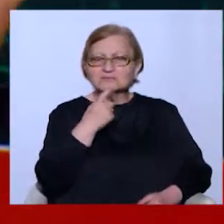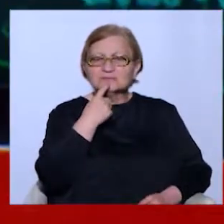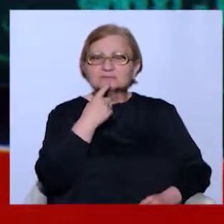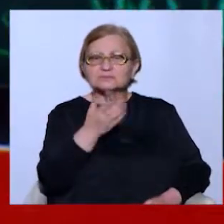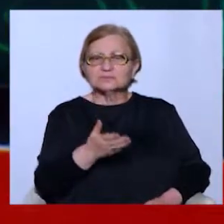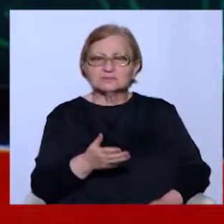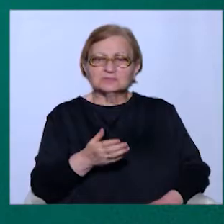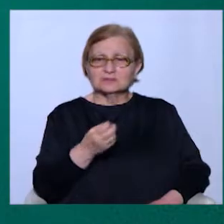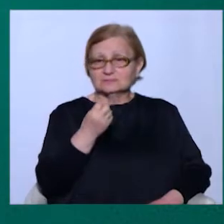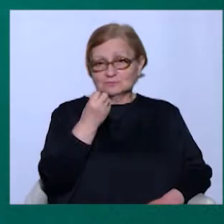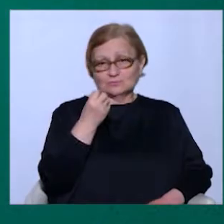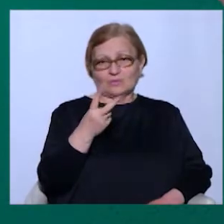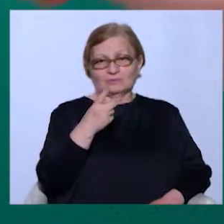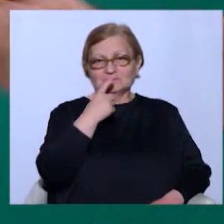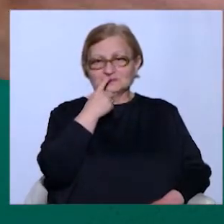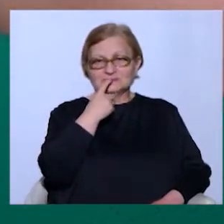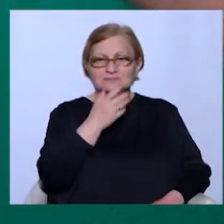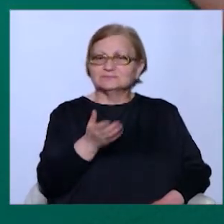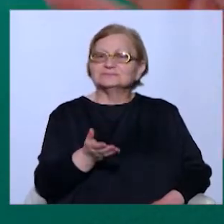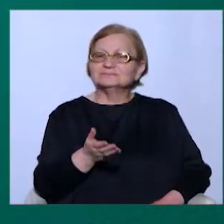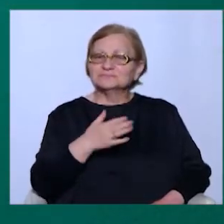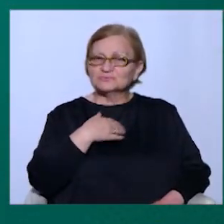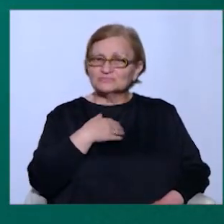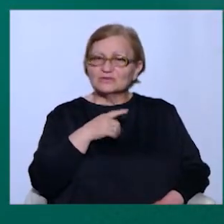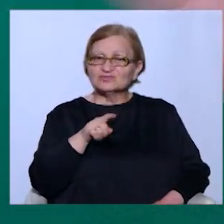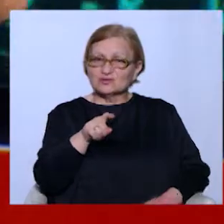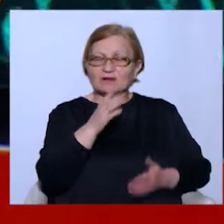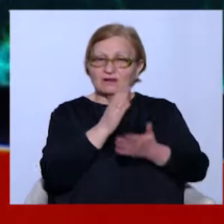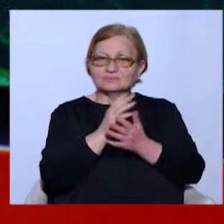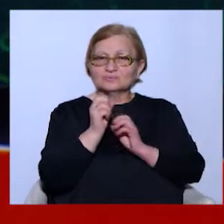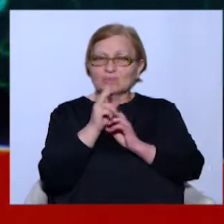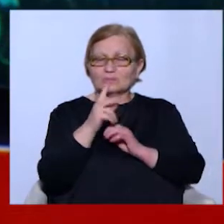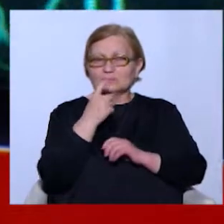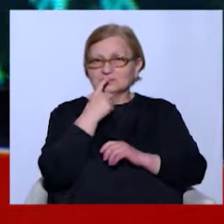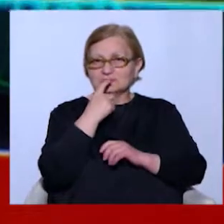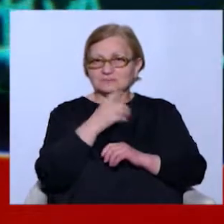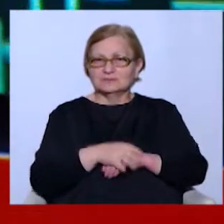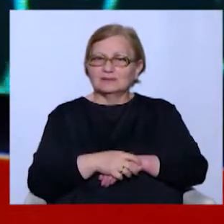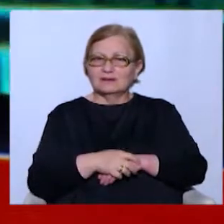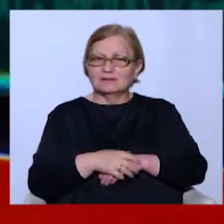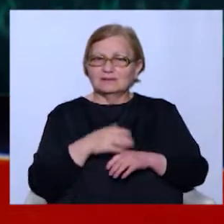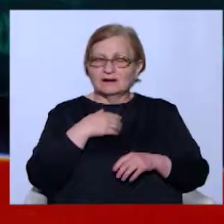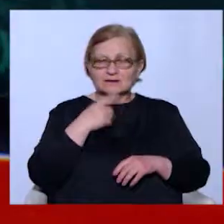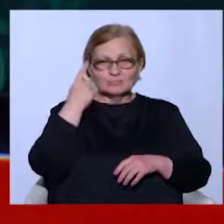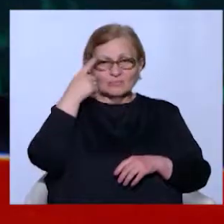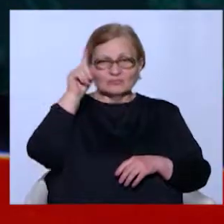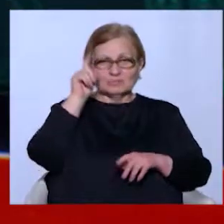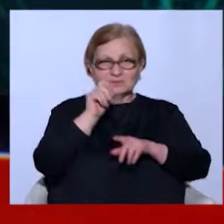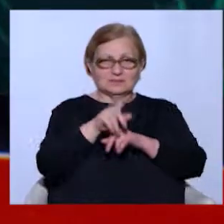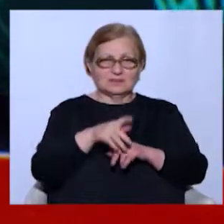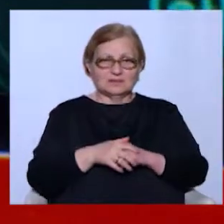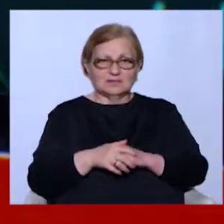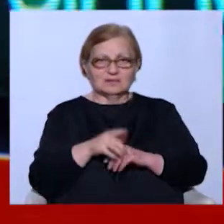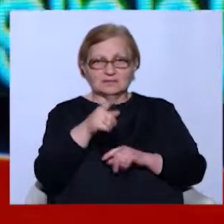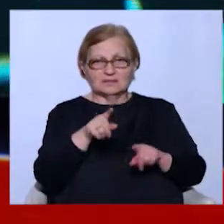ჭიაყელა? 12 წლის გამოგვივიდა. ჩვენი ჭიაყელა არის 12 წლის. ნახეთ როგორი დავალება მოვიფიქრეთ.